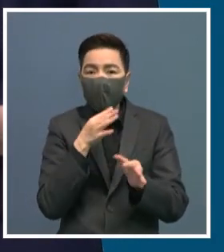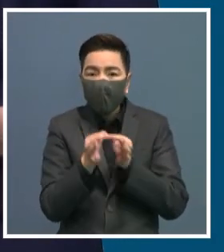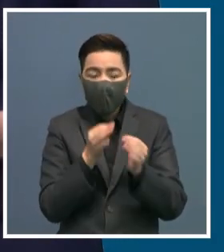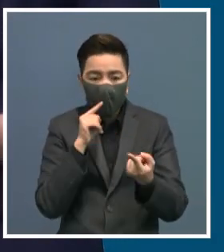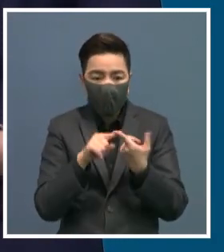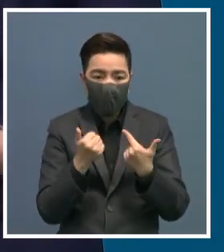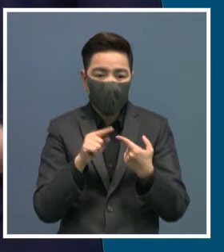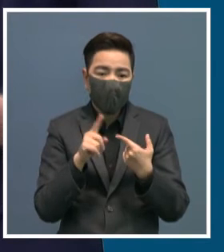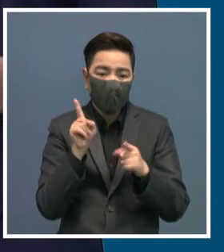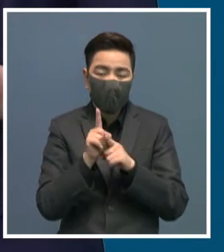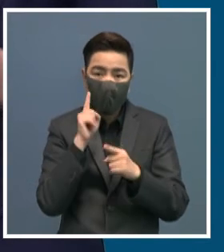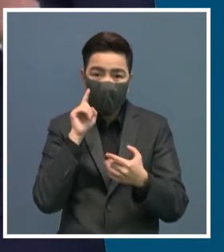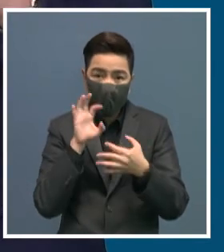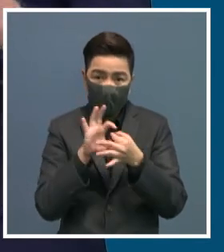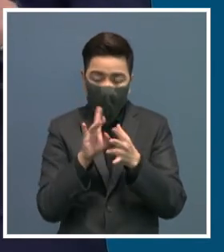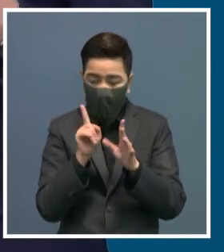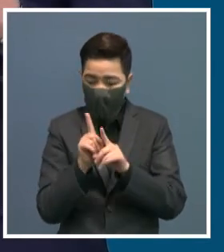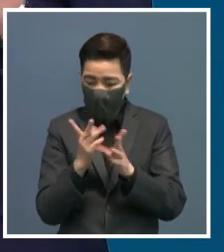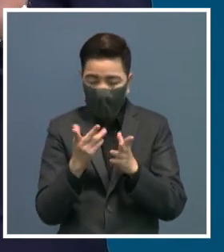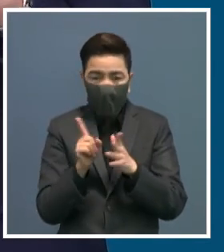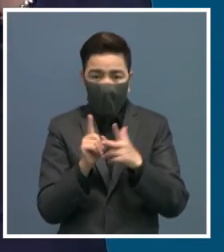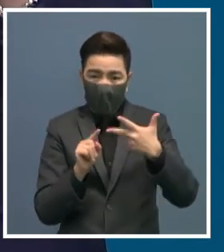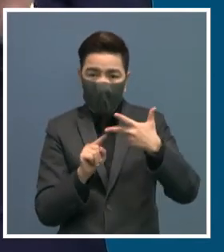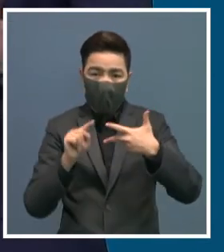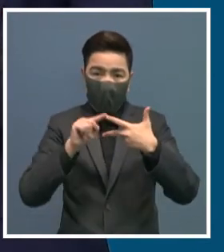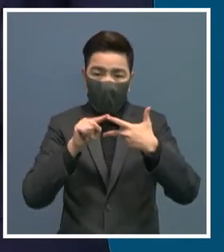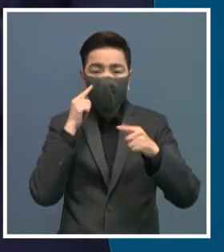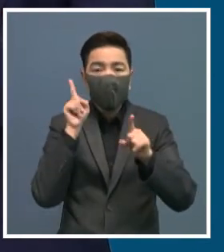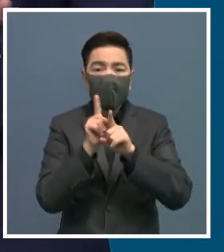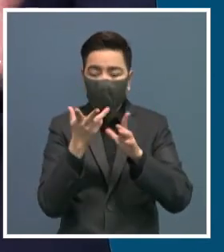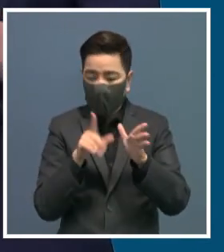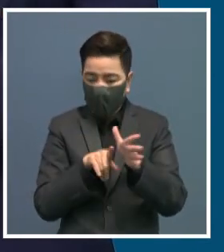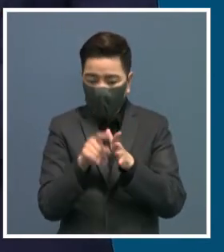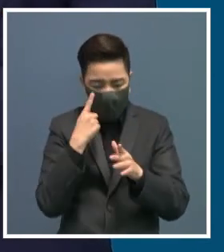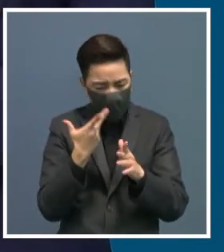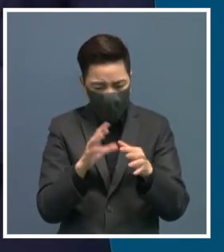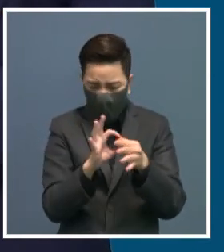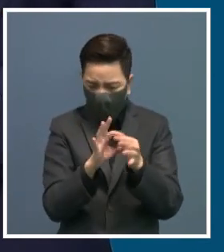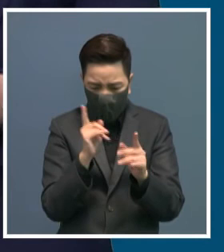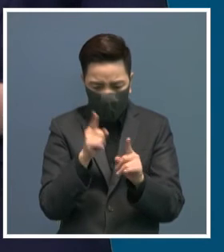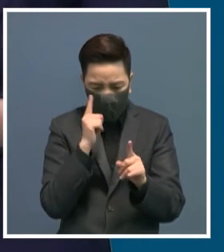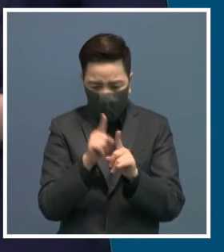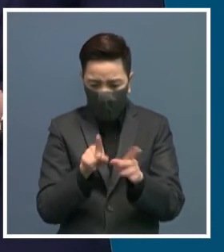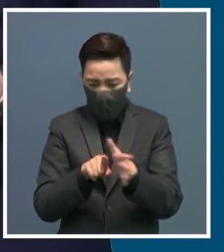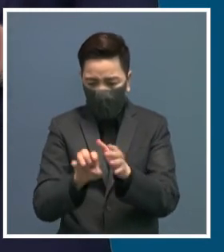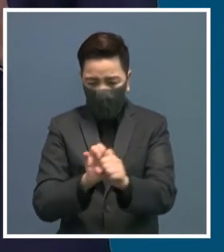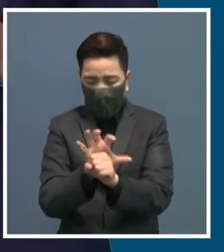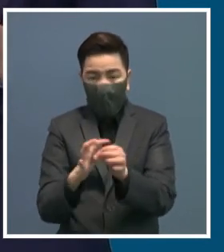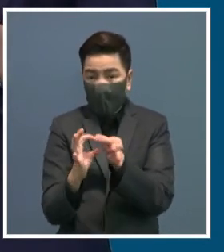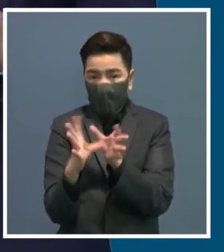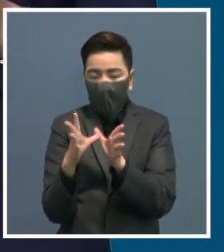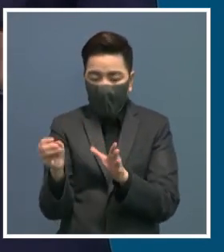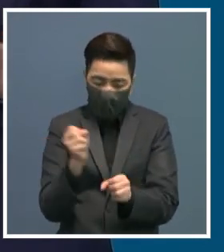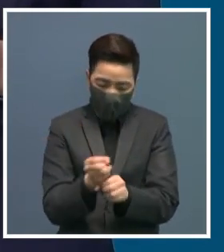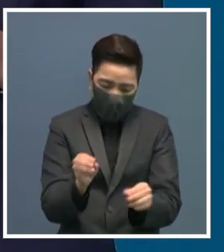ว่าถ้าเป็น vectorของไวรัสเนี่ยก็คือเหมือนนำรถที่เป็นไวรัสตัวหนึ่งอาจจะไม่เกี่ยวข้องกับตัวโคบิตเลยก็ได้